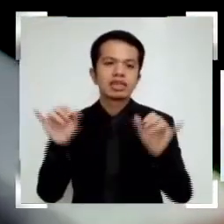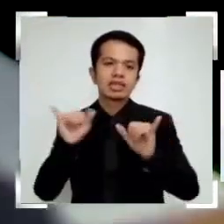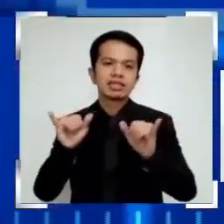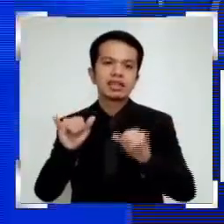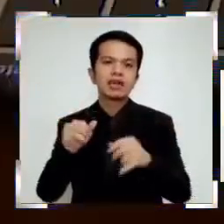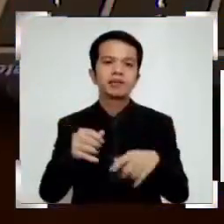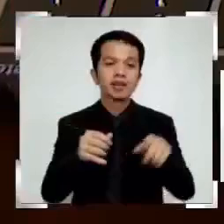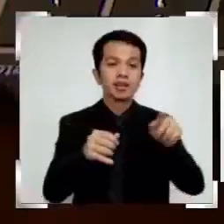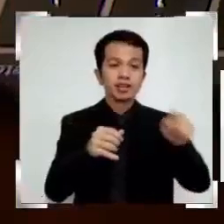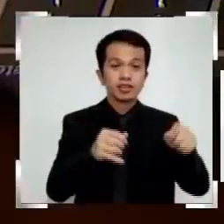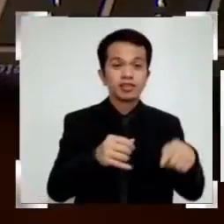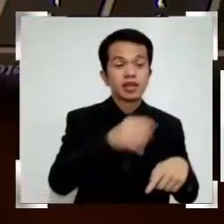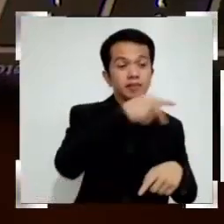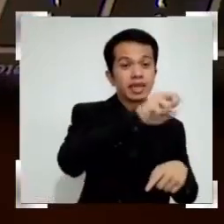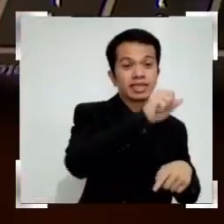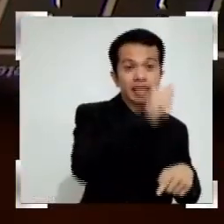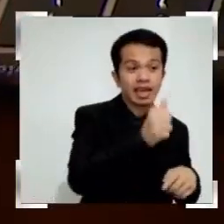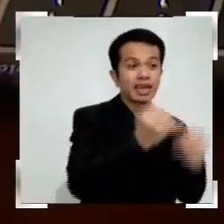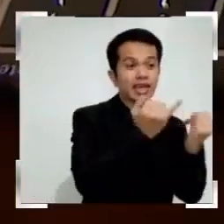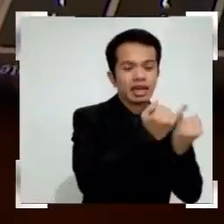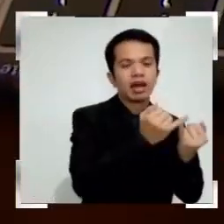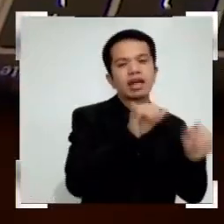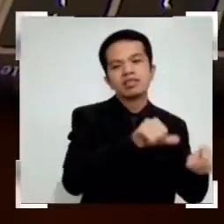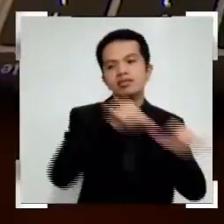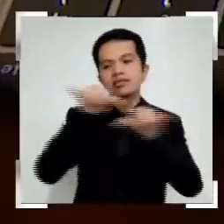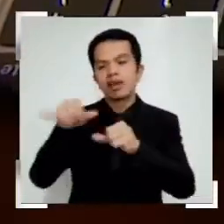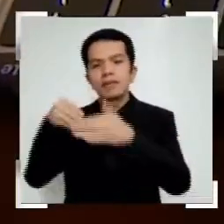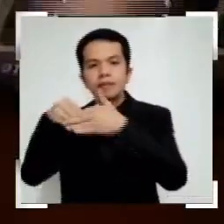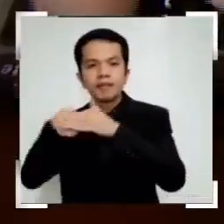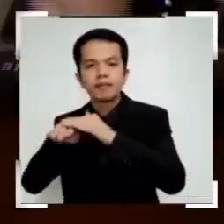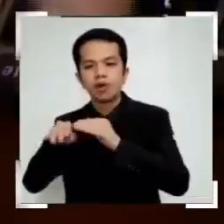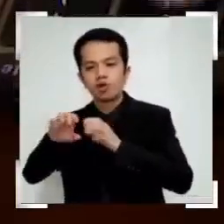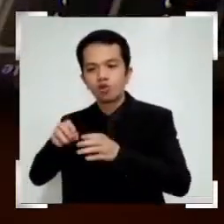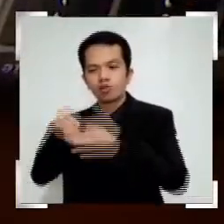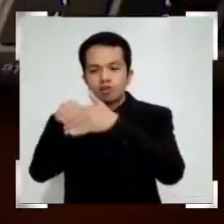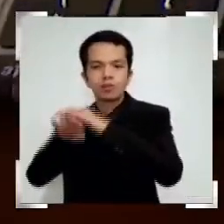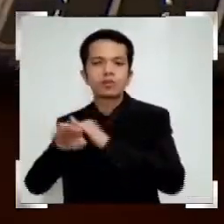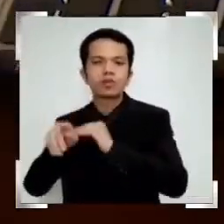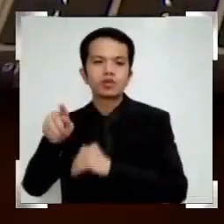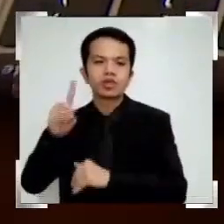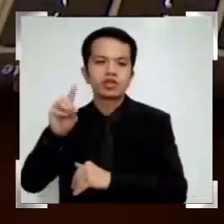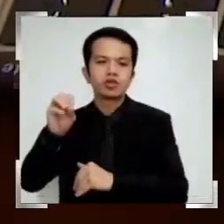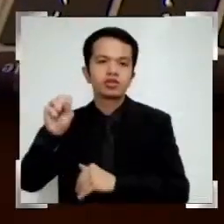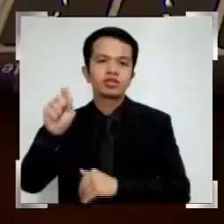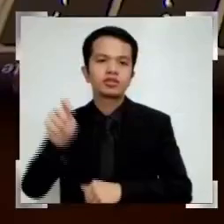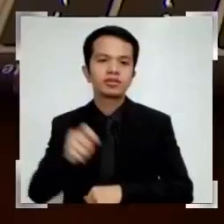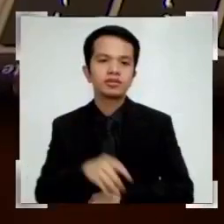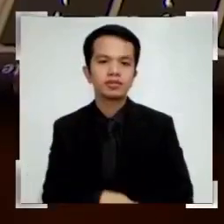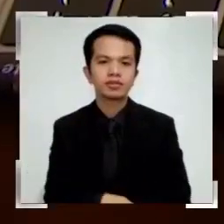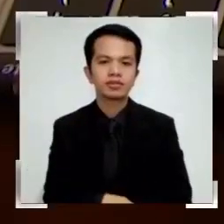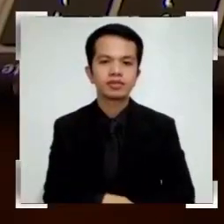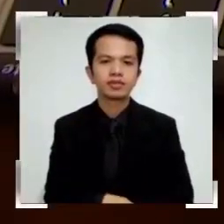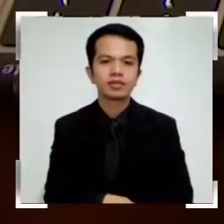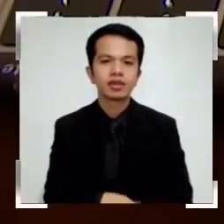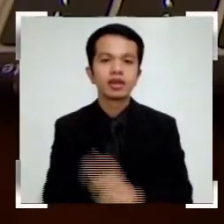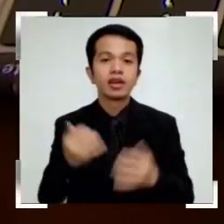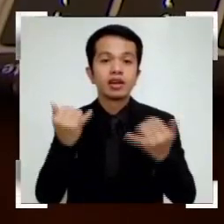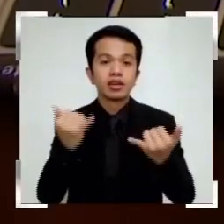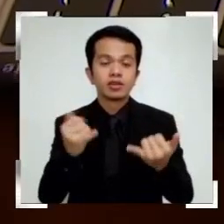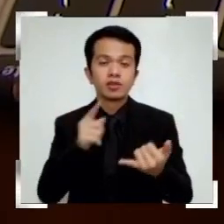PSA. Ang lead namin sa mga ito mukhang local. NBI is requesting for more information about investigation. We